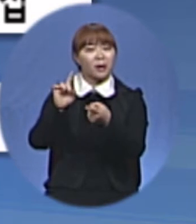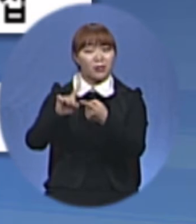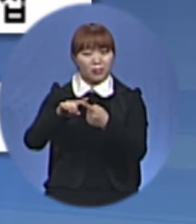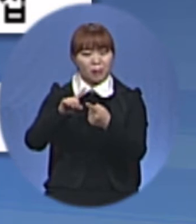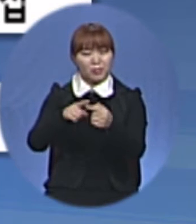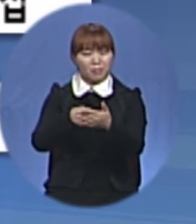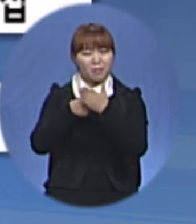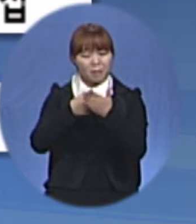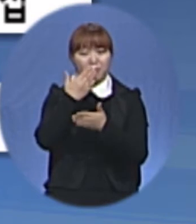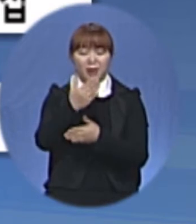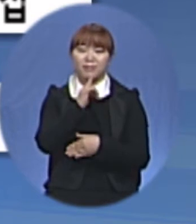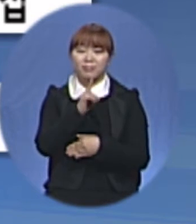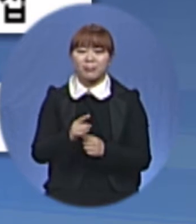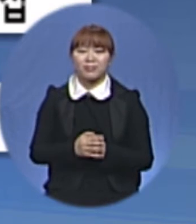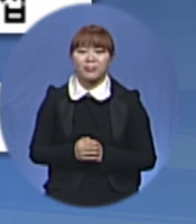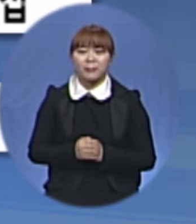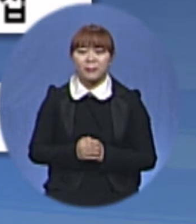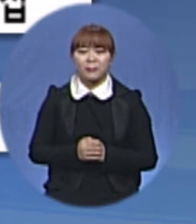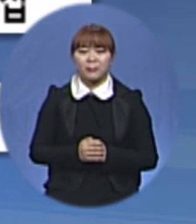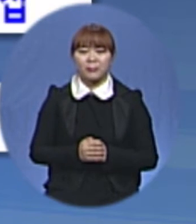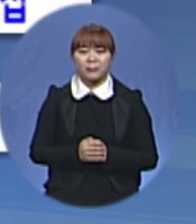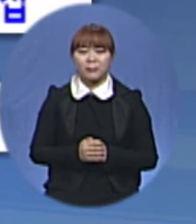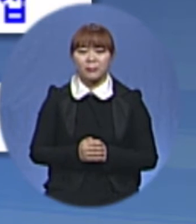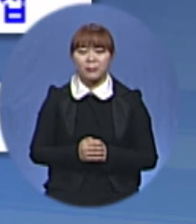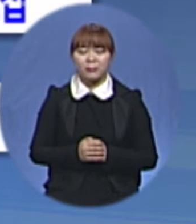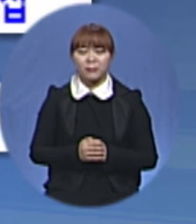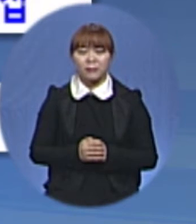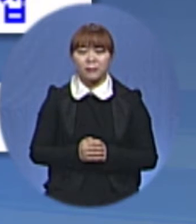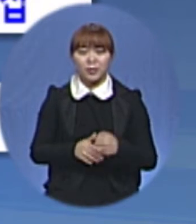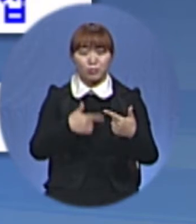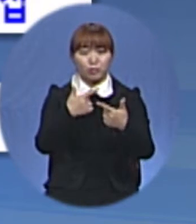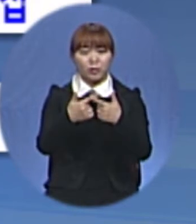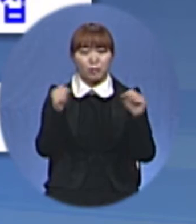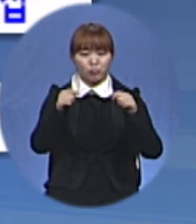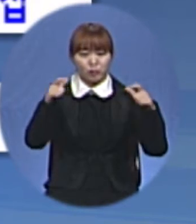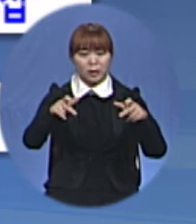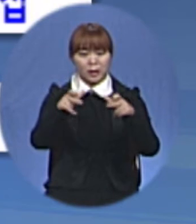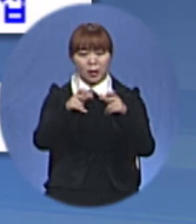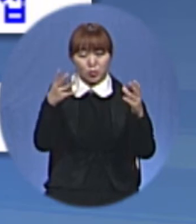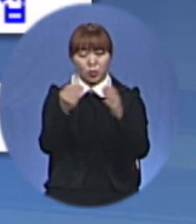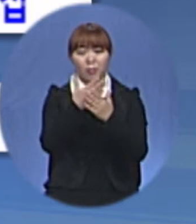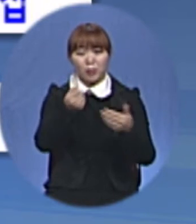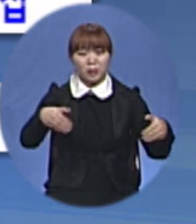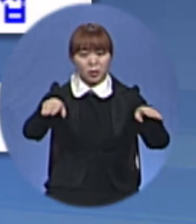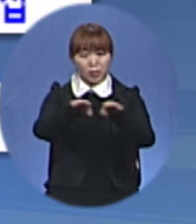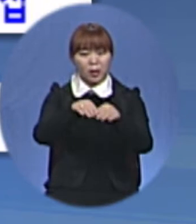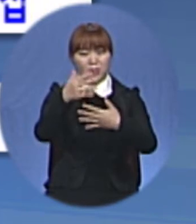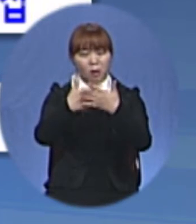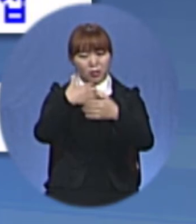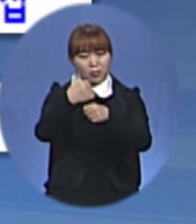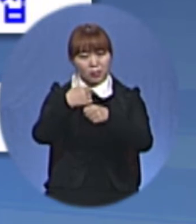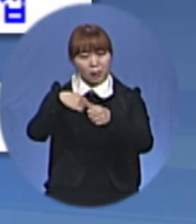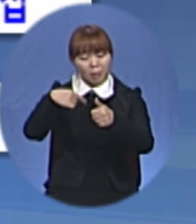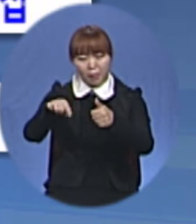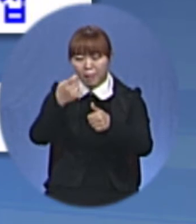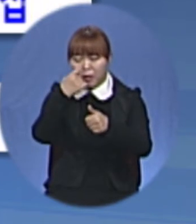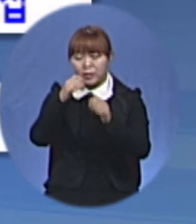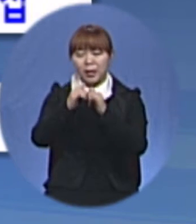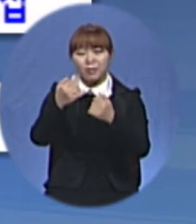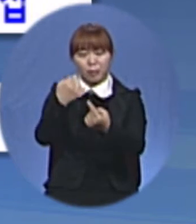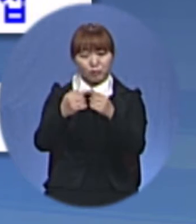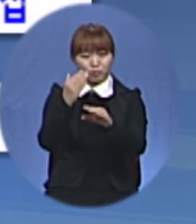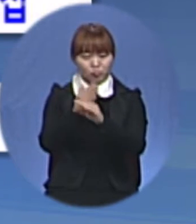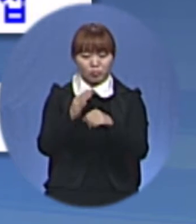급식비를 아낄 수 있게 됐다고 설명했습니다. 부산 북구 장애인종합복지관이 영화 제작 교실 참여자를